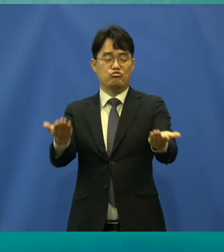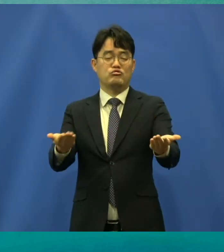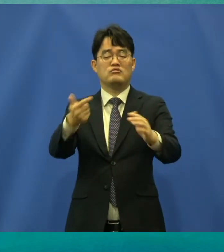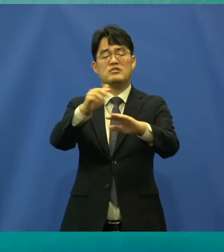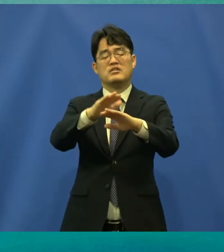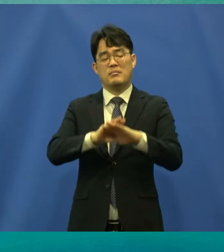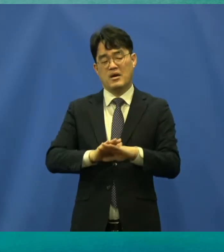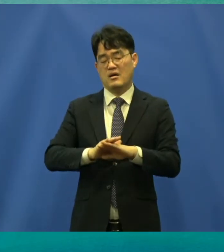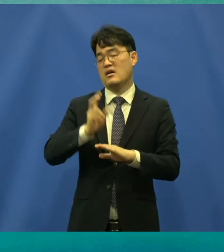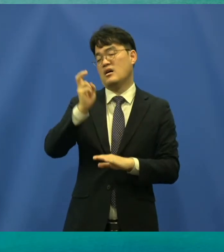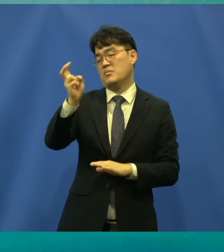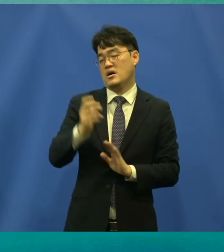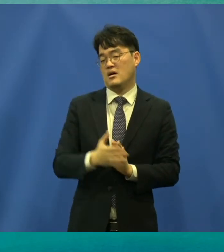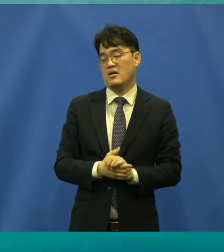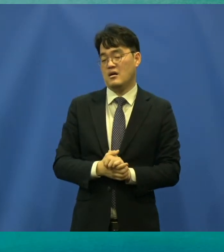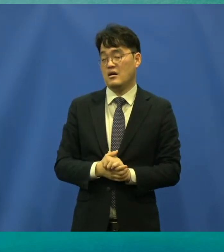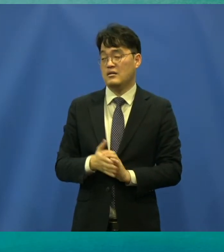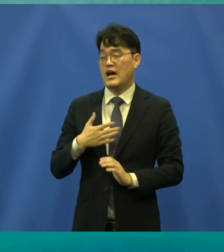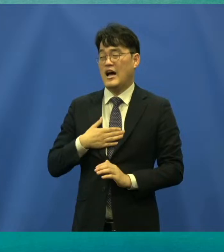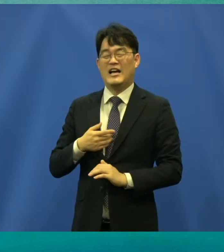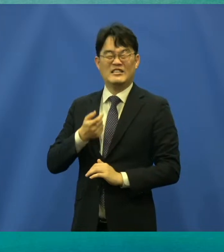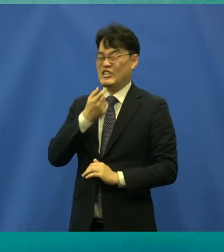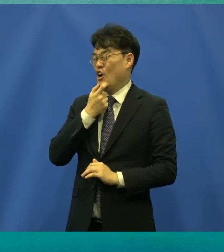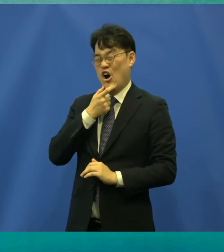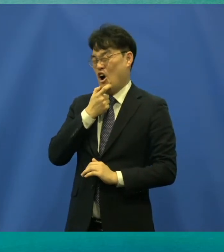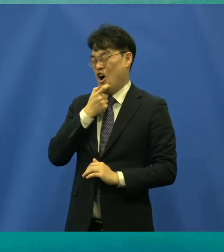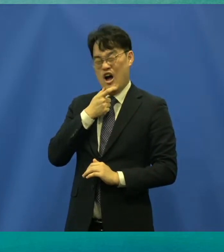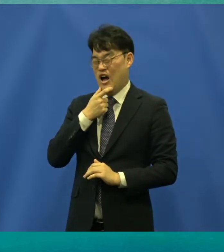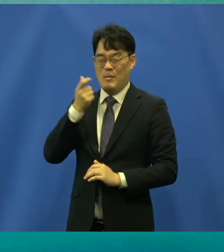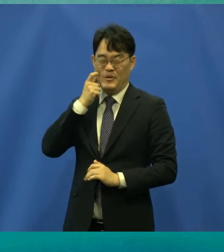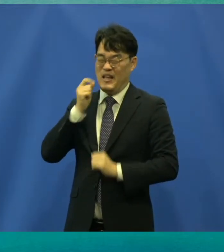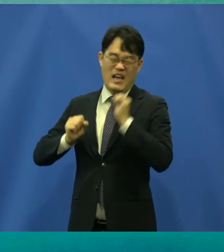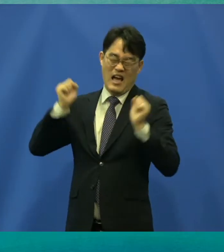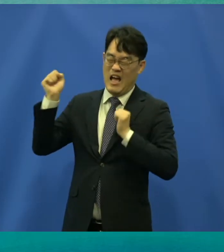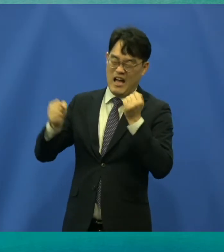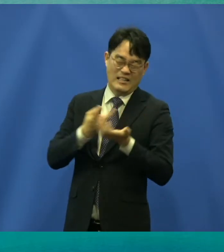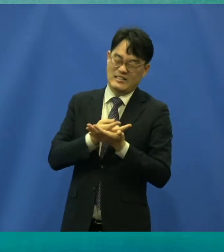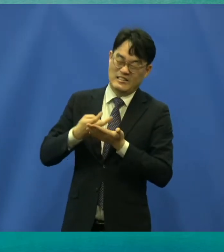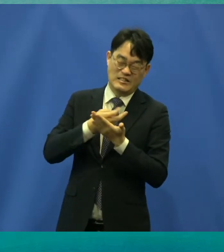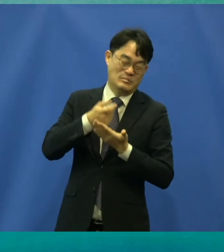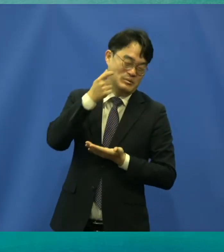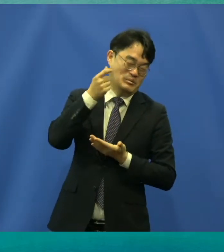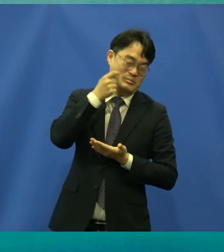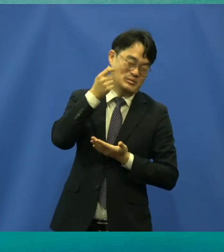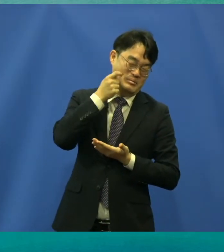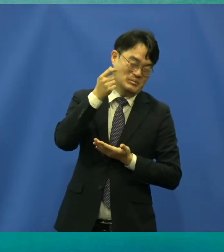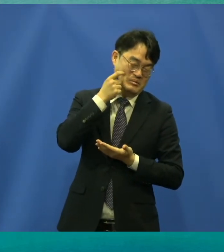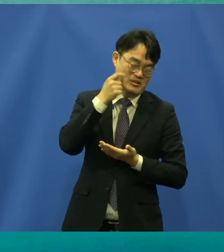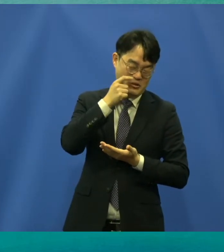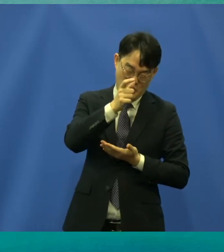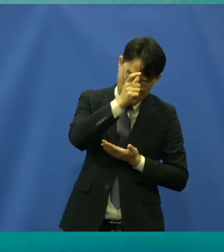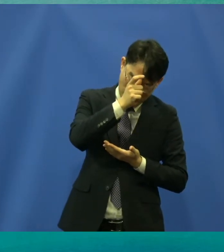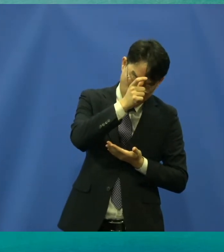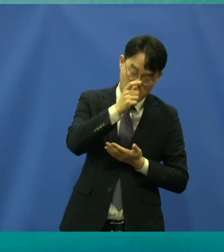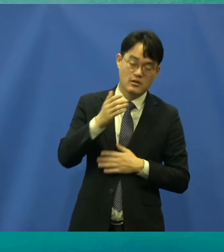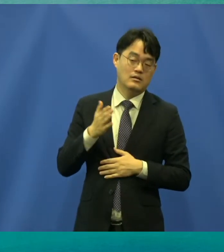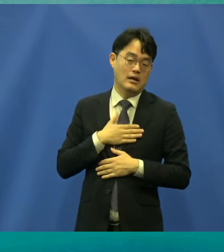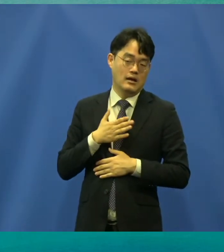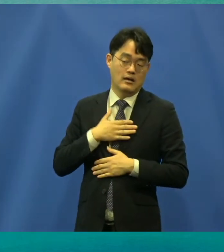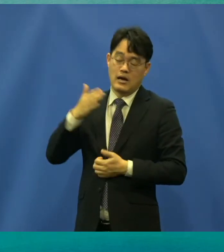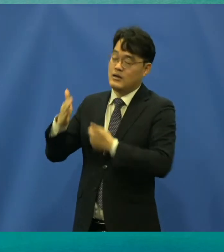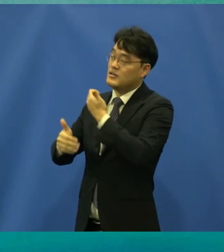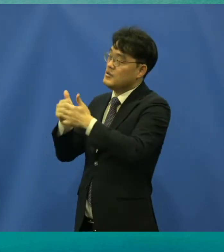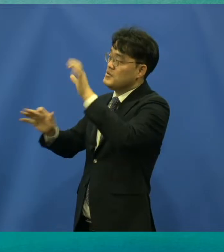나에게, 고집을 피우던 나에게, 끝내 다시스를 고집하는 나에게 주님은 찾아오셔서